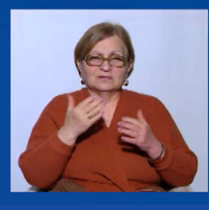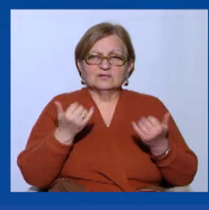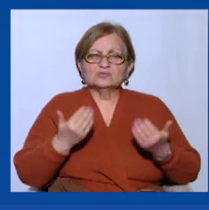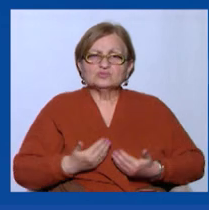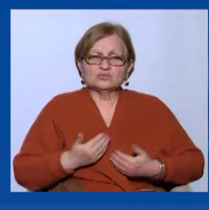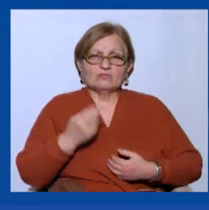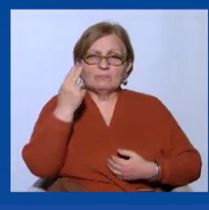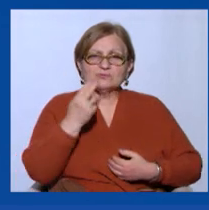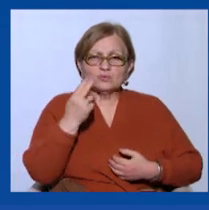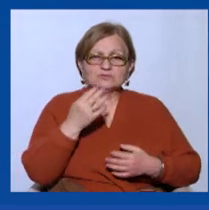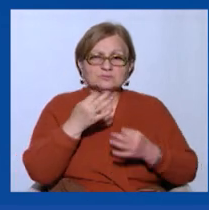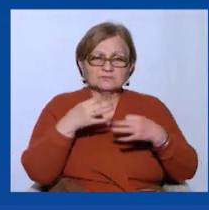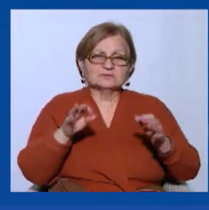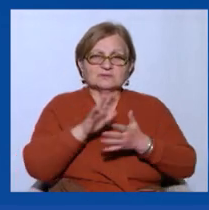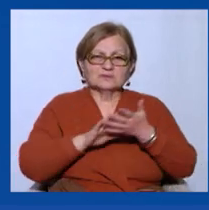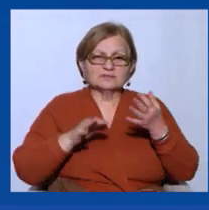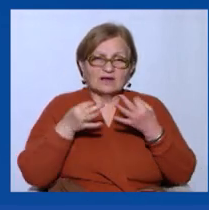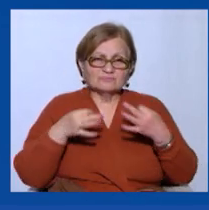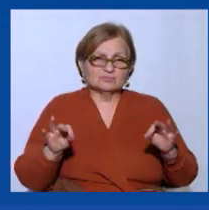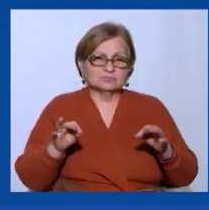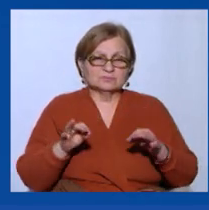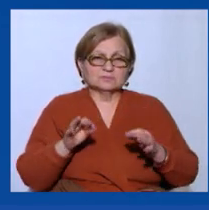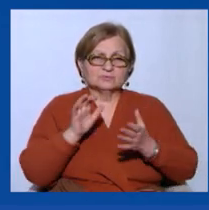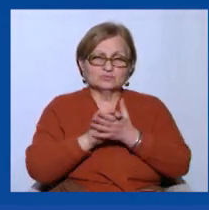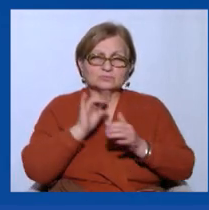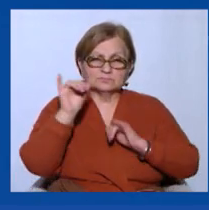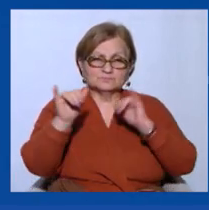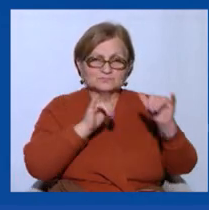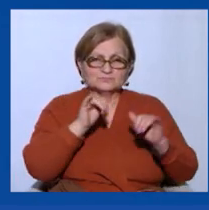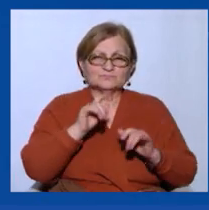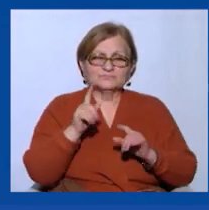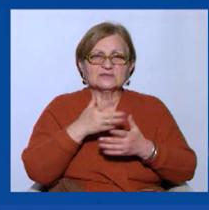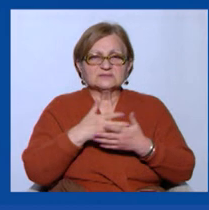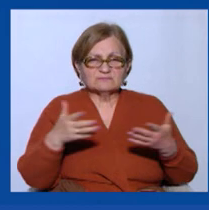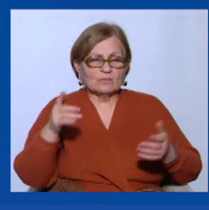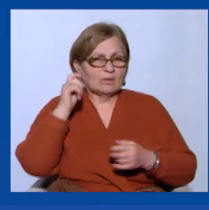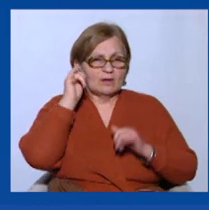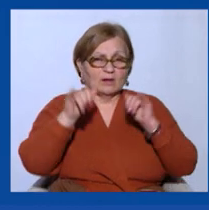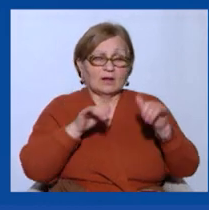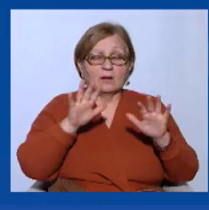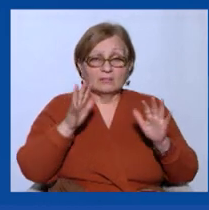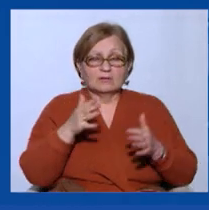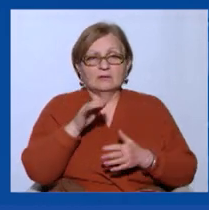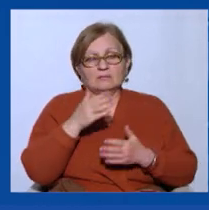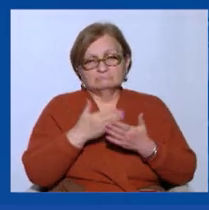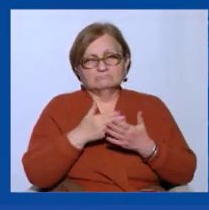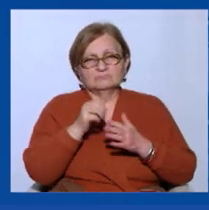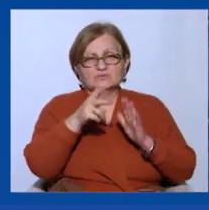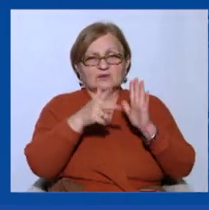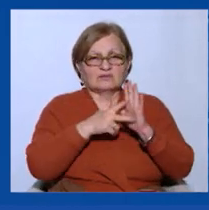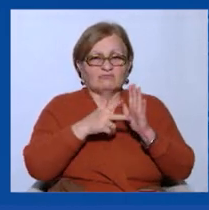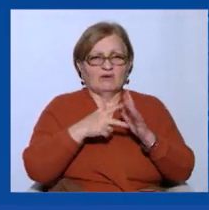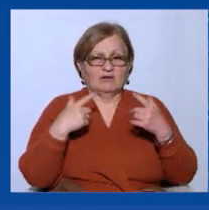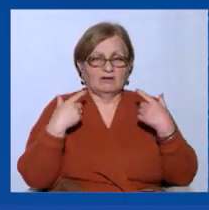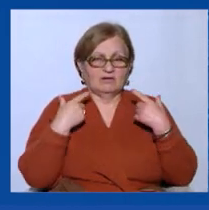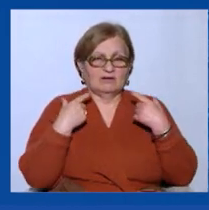ცხოვრების გაგრძელება და სტუმრად წასვლა დაბადების დღეზე, წვეულებებზე. აი სიტყვაზე თქვენ გაქვთ 8 პერანგი ან